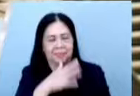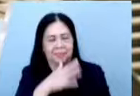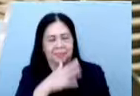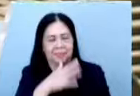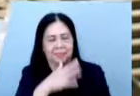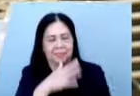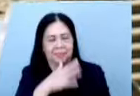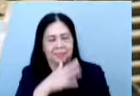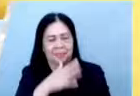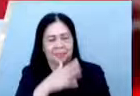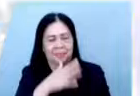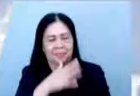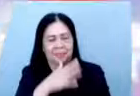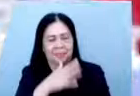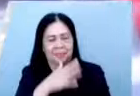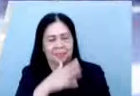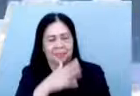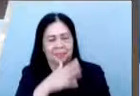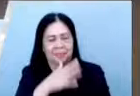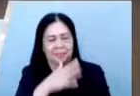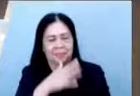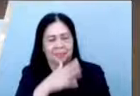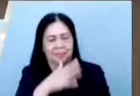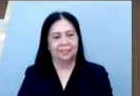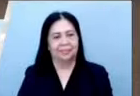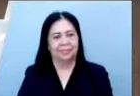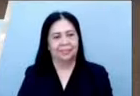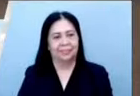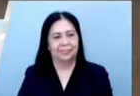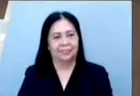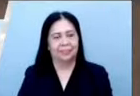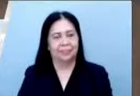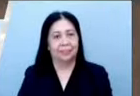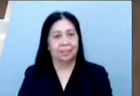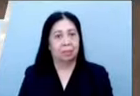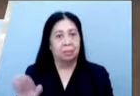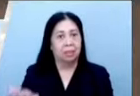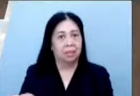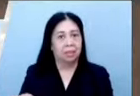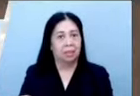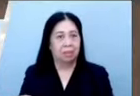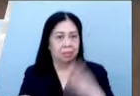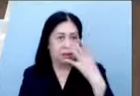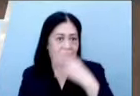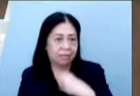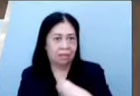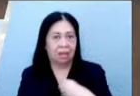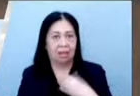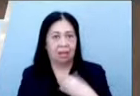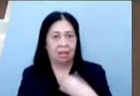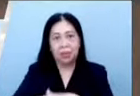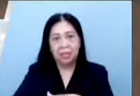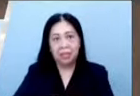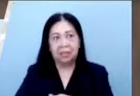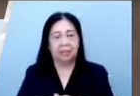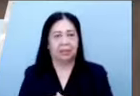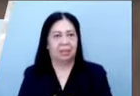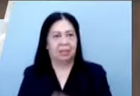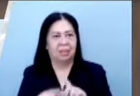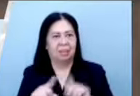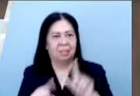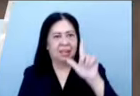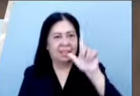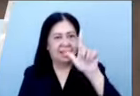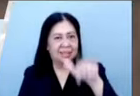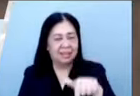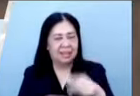maganda para kay Marian? Kapag bata ka, sabi mo, pag maganda, maputi, tisay. Pero habang tumatanda ka at marami